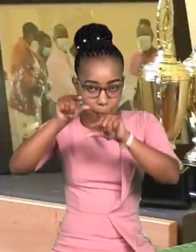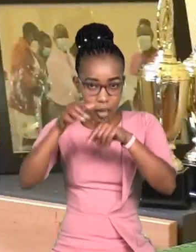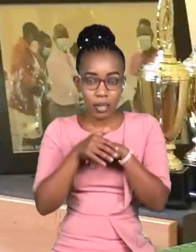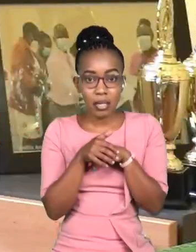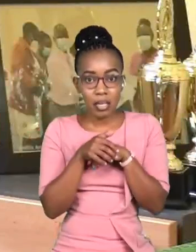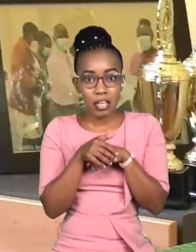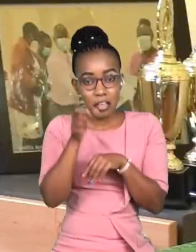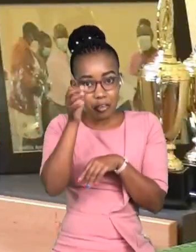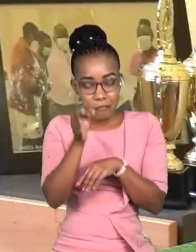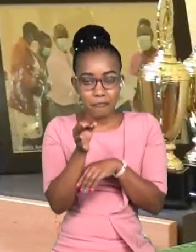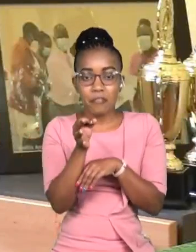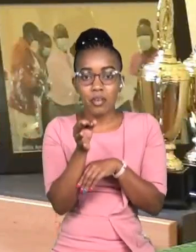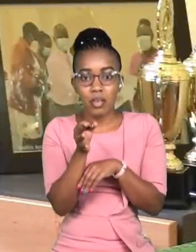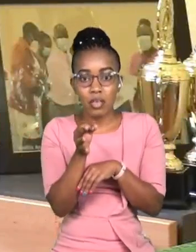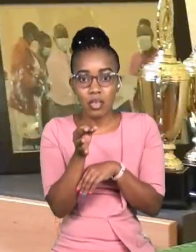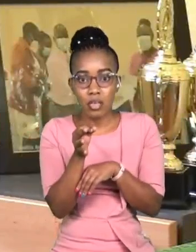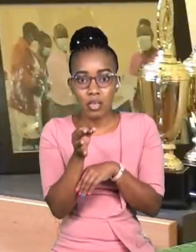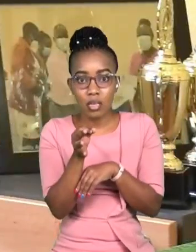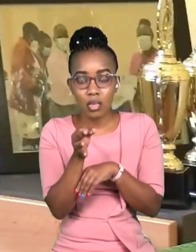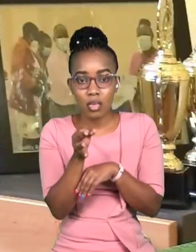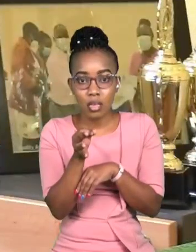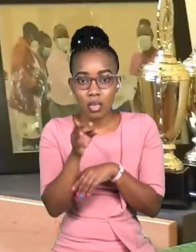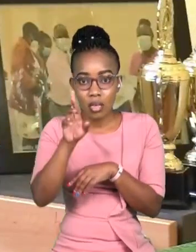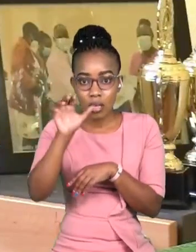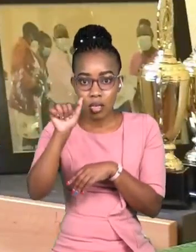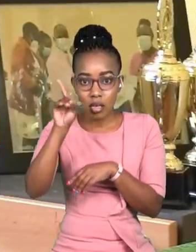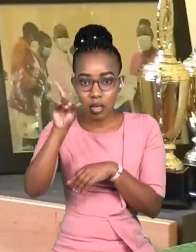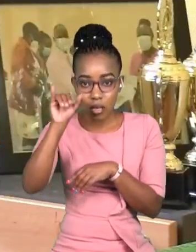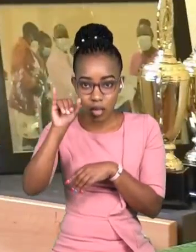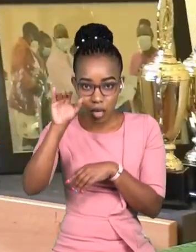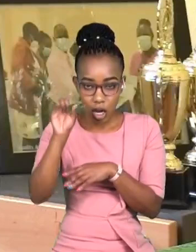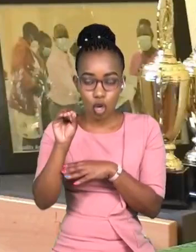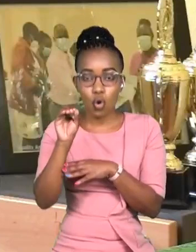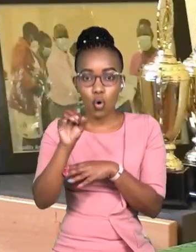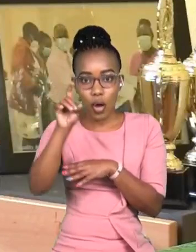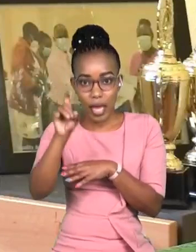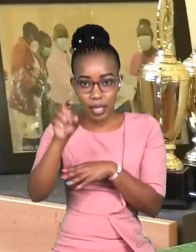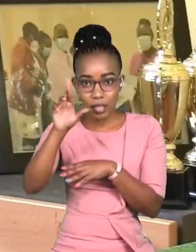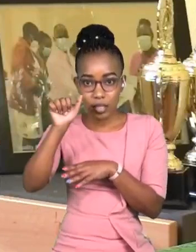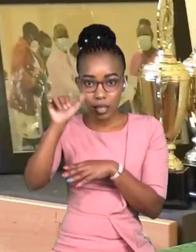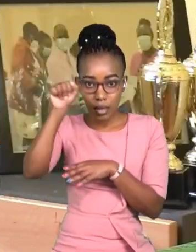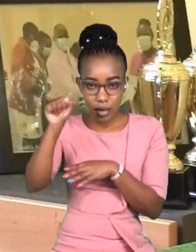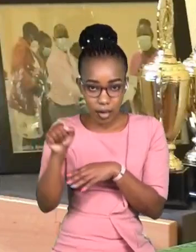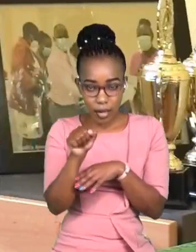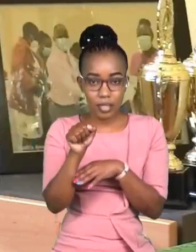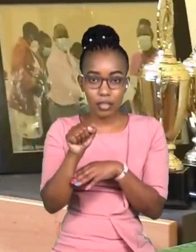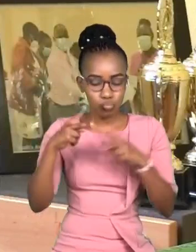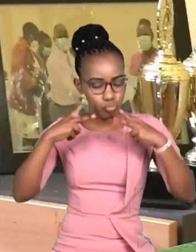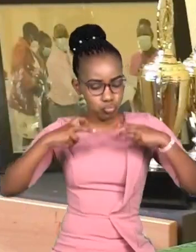there will be need also we will do radiological examination including x-rays and ultrasounds, and the